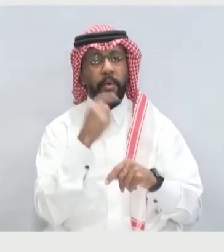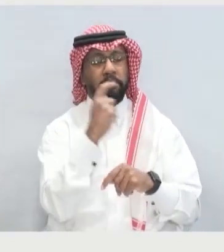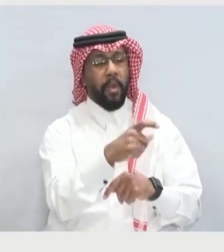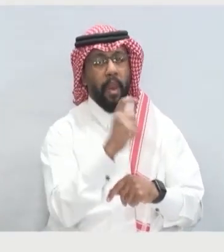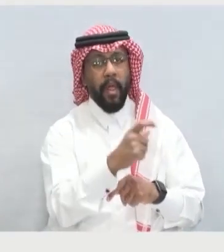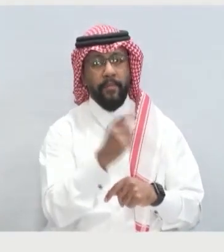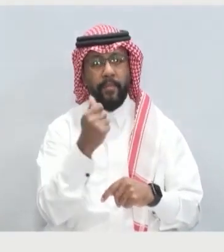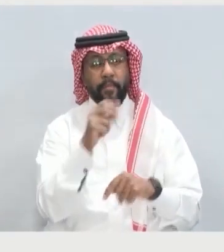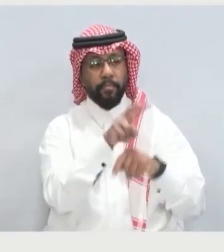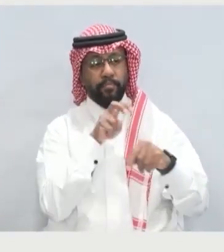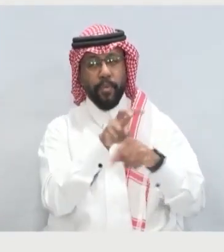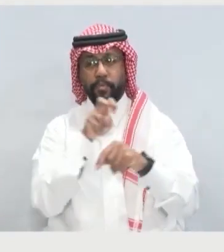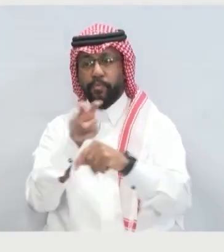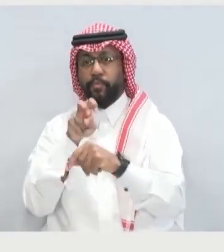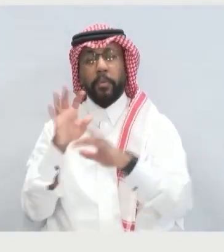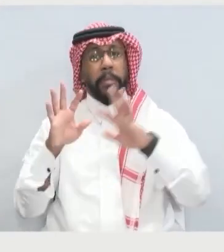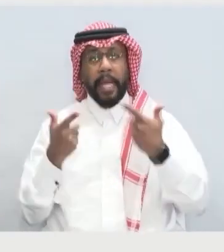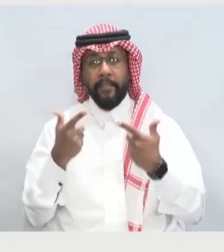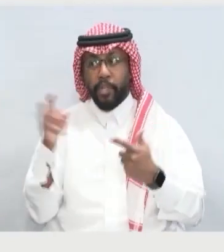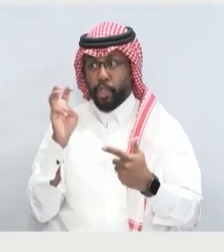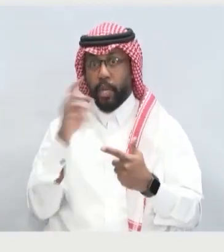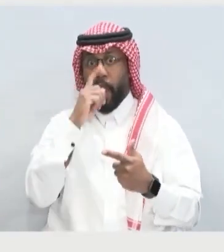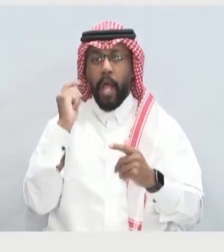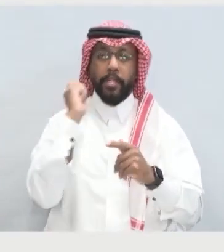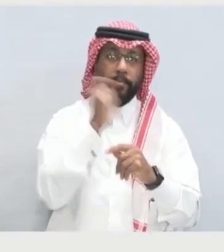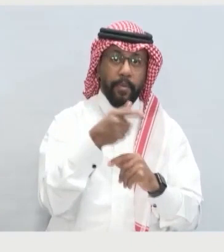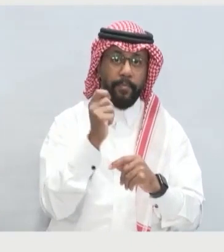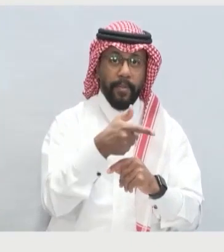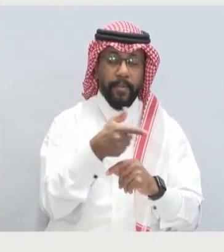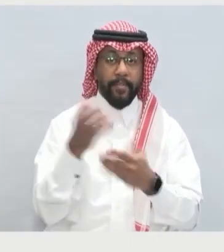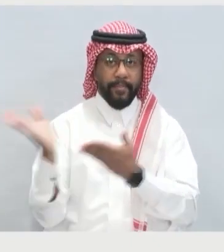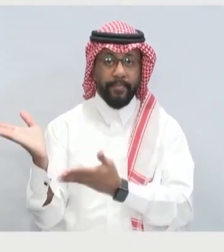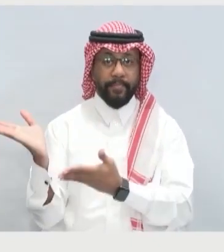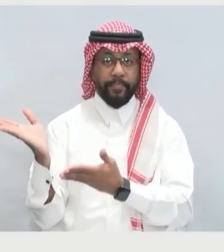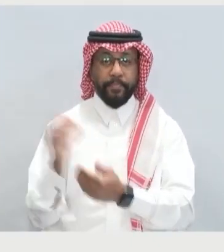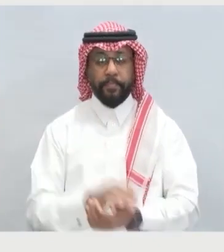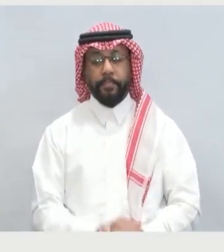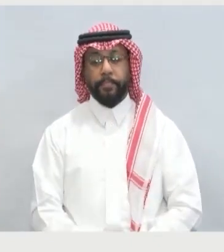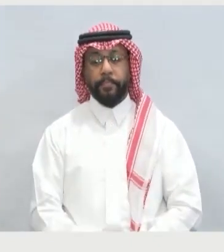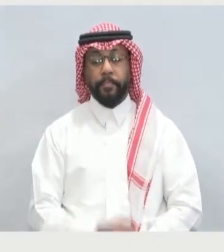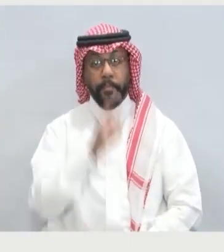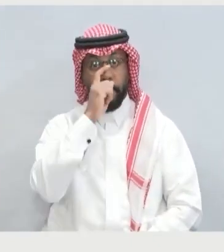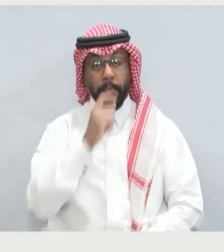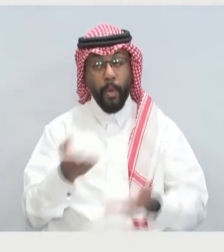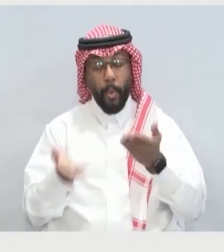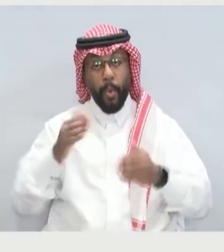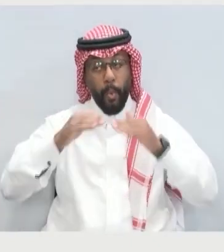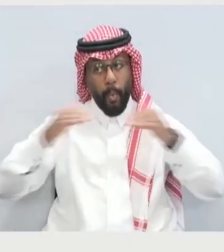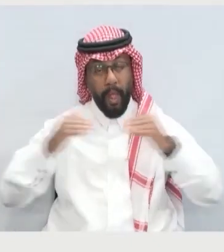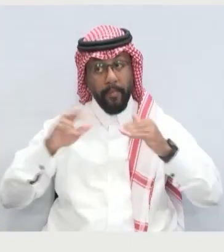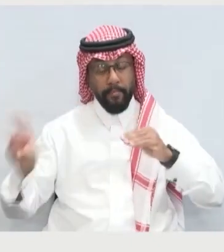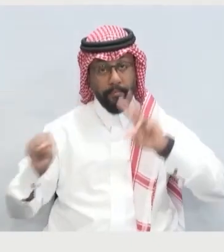التي يجب ان تسددها الشركه تساوي الاصول اذا لابد من الطرفين ان يكونوا متساوين